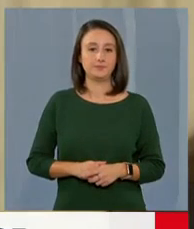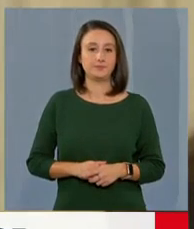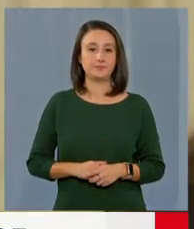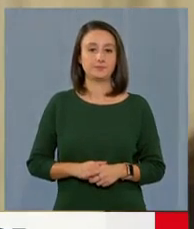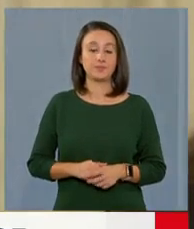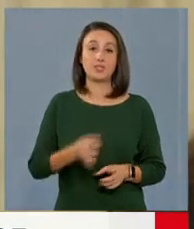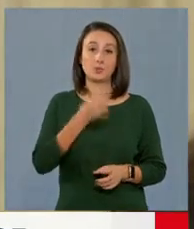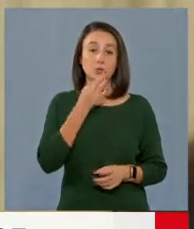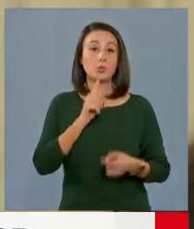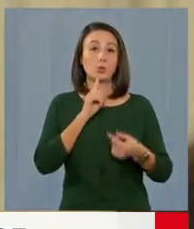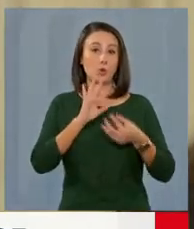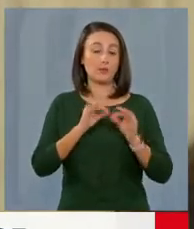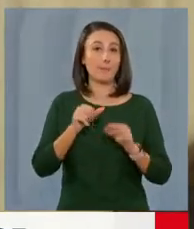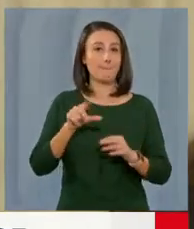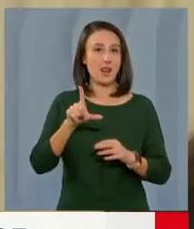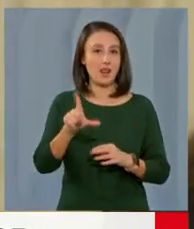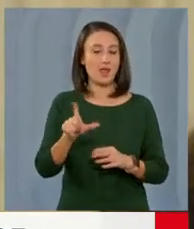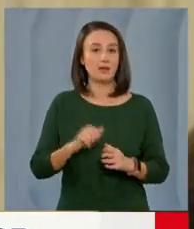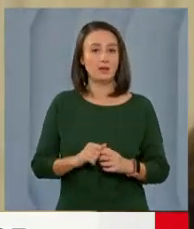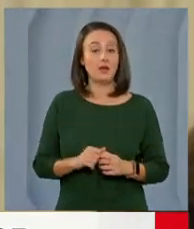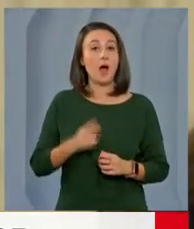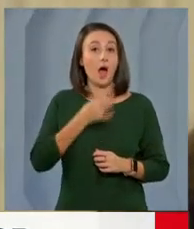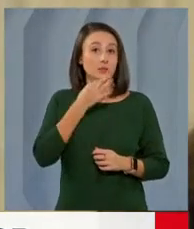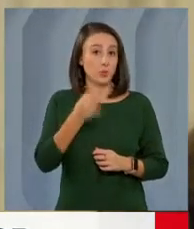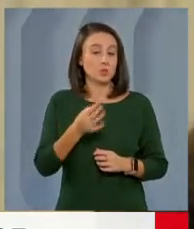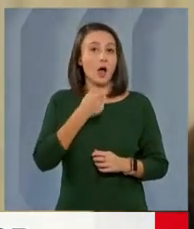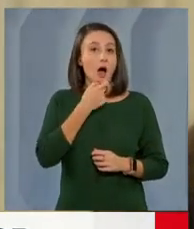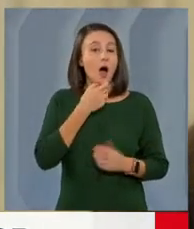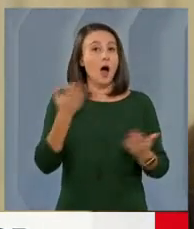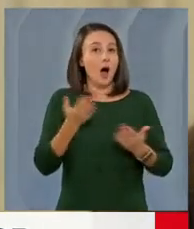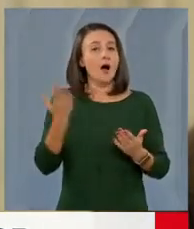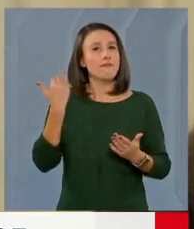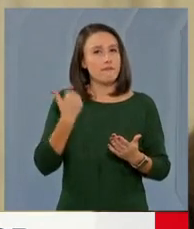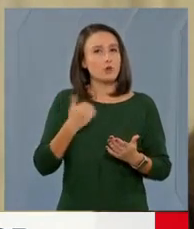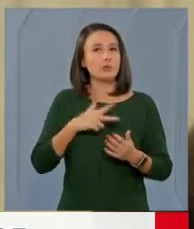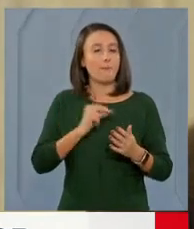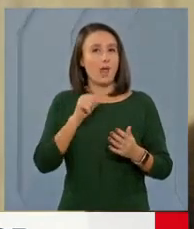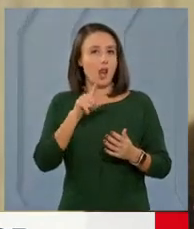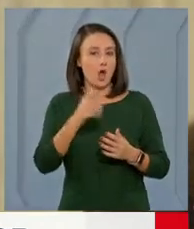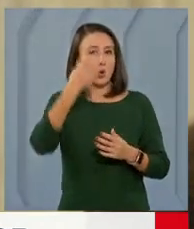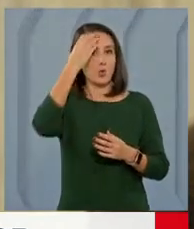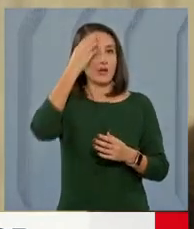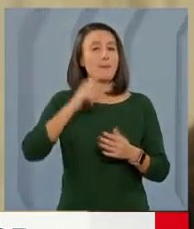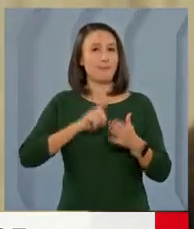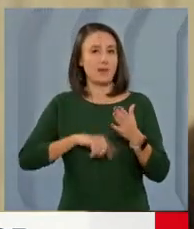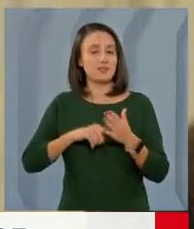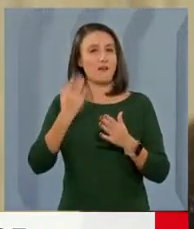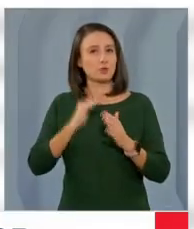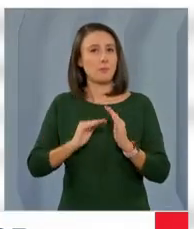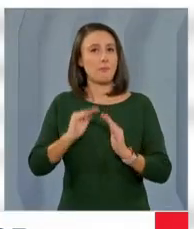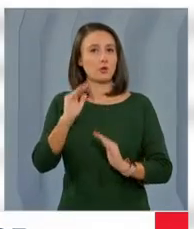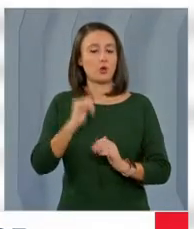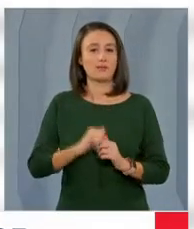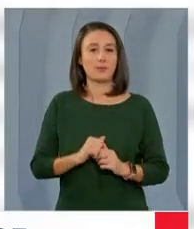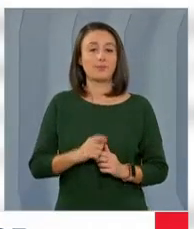În replică, purtătorul de cuvânt al PNL, Ionuț Stroie, spune că în anii în care a fost PNL la guvernare, pensiile au fost majorate.